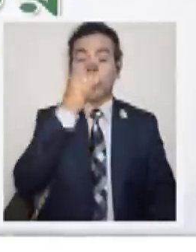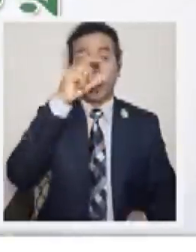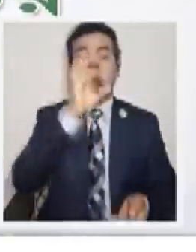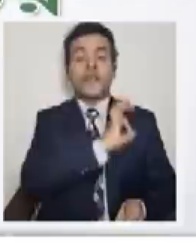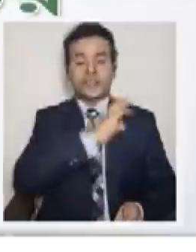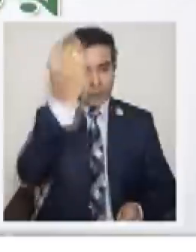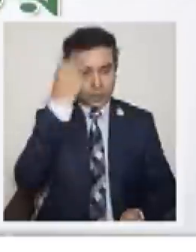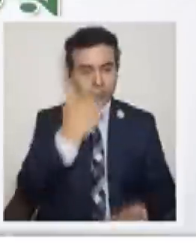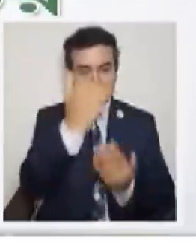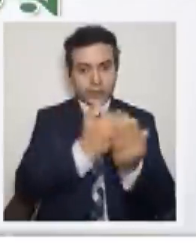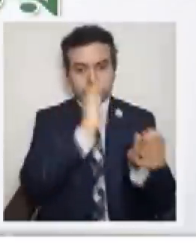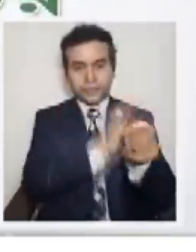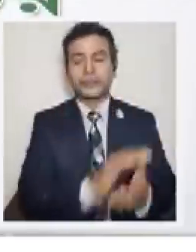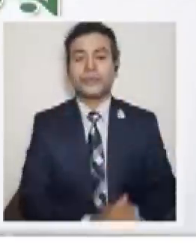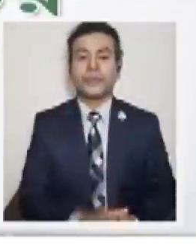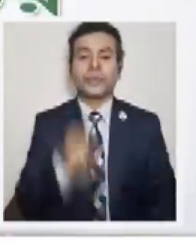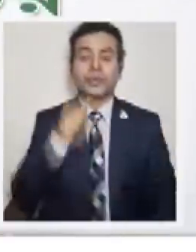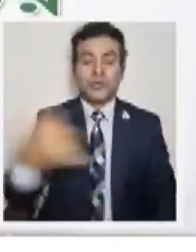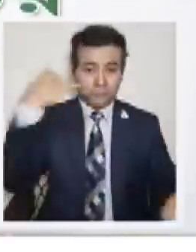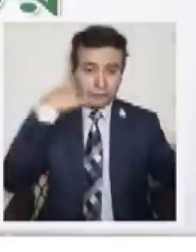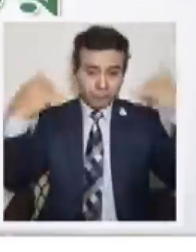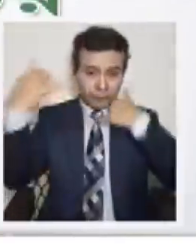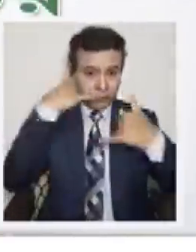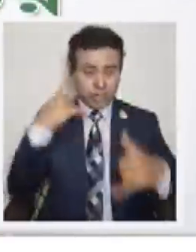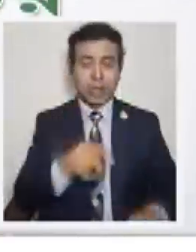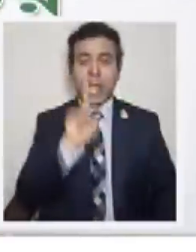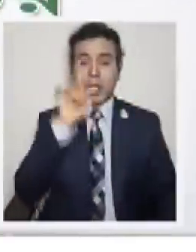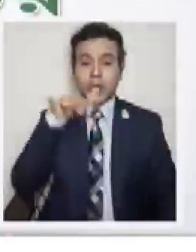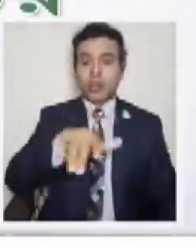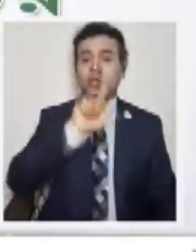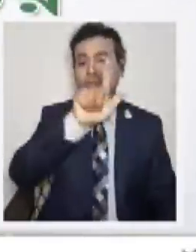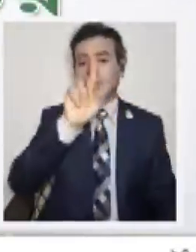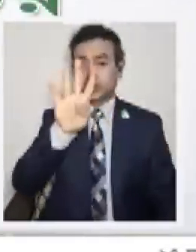1,67,931টি ব্যক্তিগত সুরক্ষা সামগ্রী সূত্র কেন্দ্রীয় ঔষধাগার।